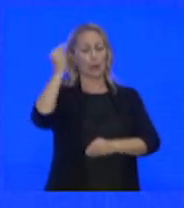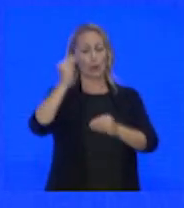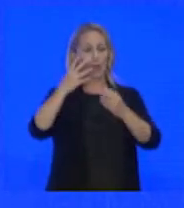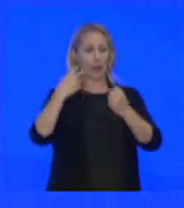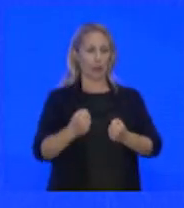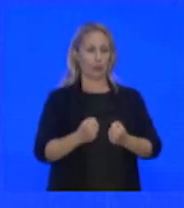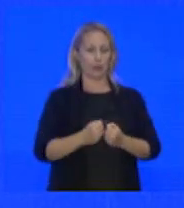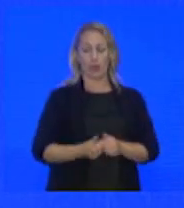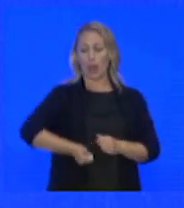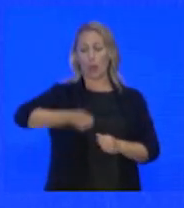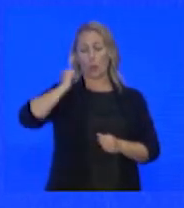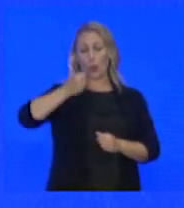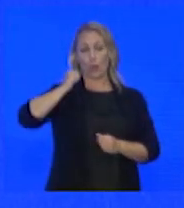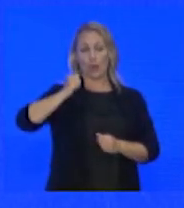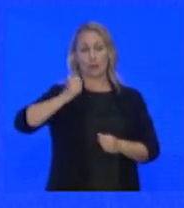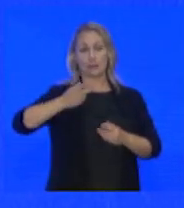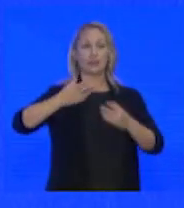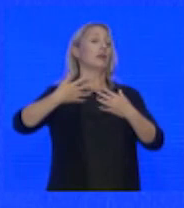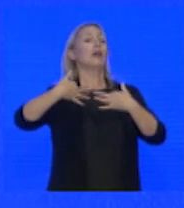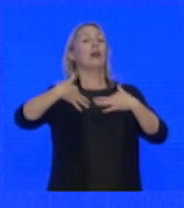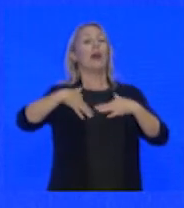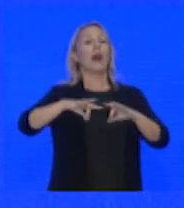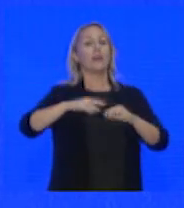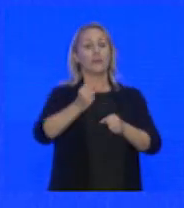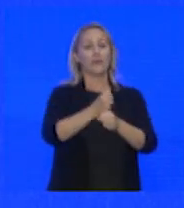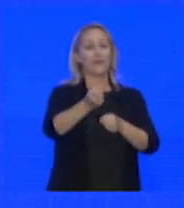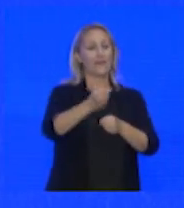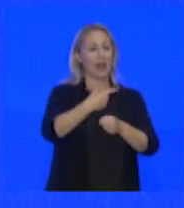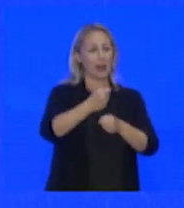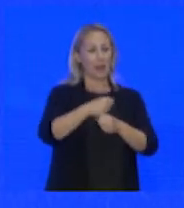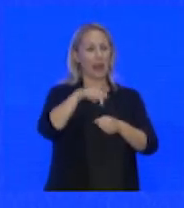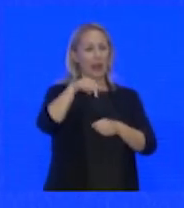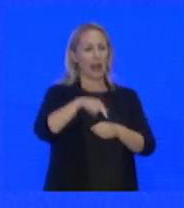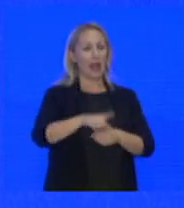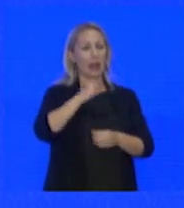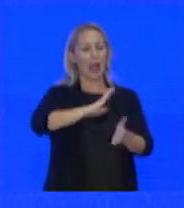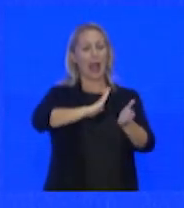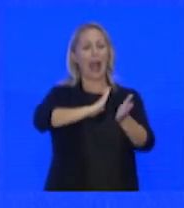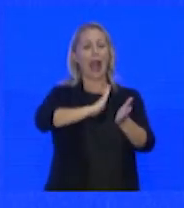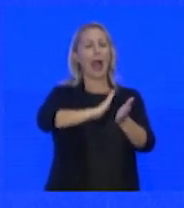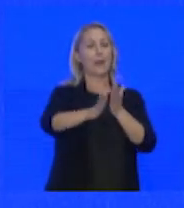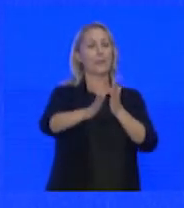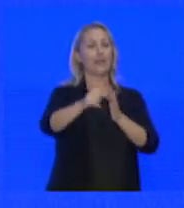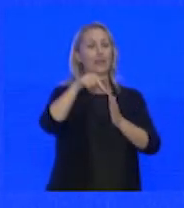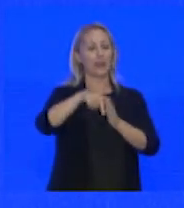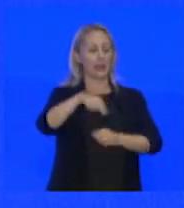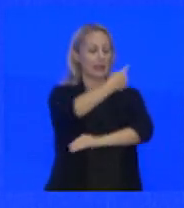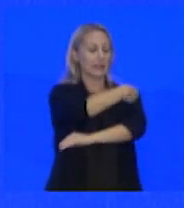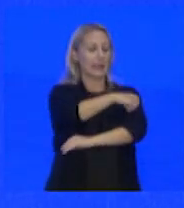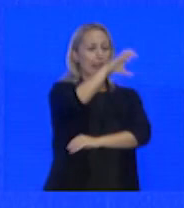Από προχθές τα ογκολογικά φάρμακα χορηγούνται απευθείας σε κλινικές.